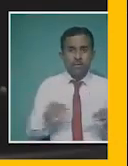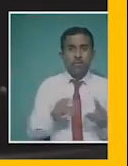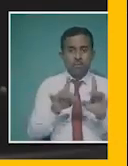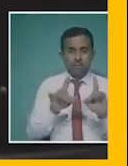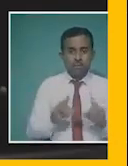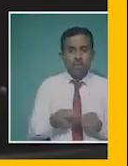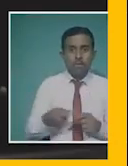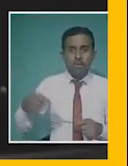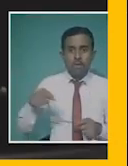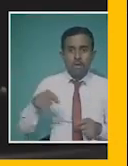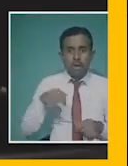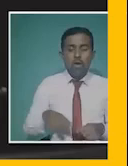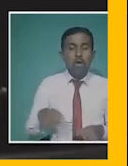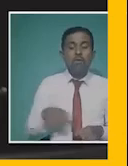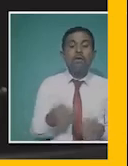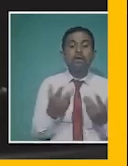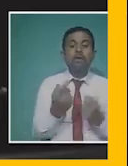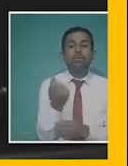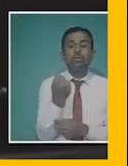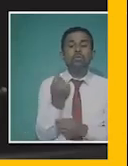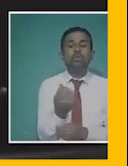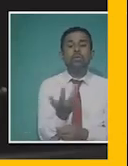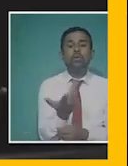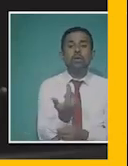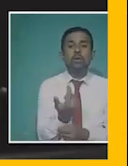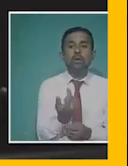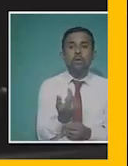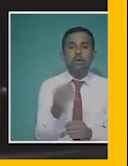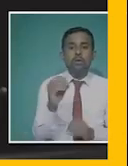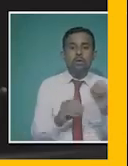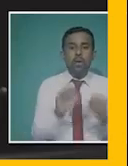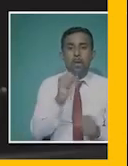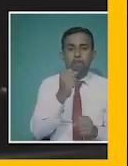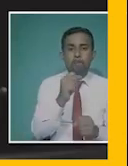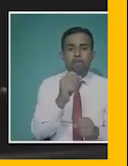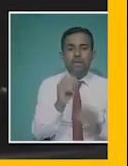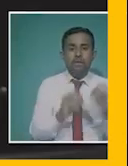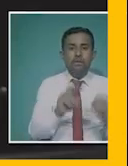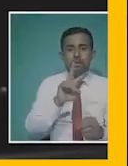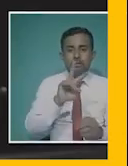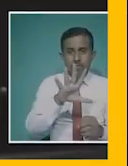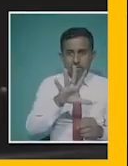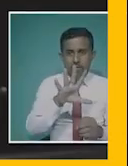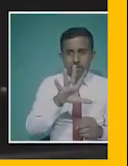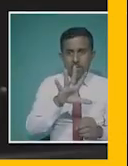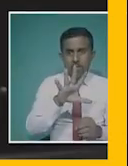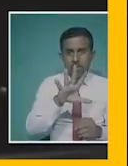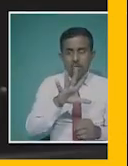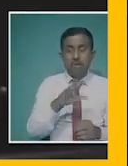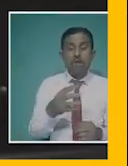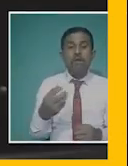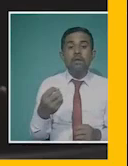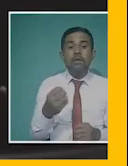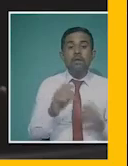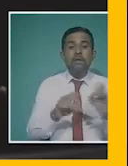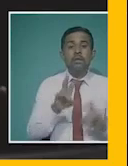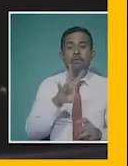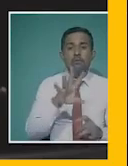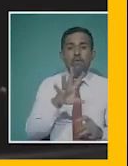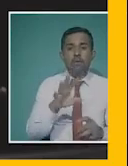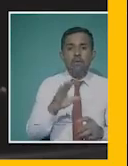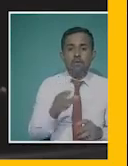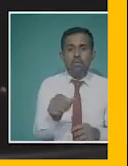උණුසුම් අඟහරුවාදා දවසේ පාර්ලිමේන්තුවේ වාද විවාද පැවතුනේ සෞඛ්‍ය බුද්ධ ශාසන ආගමික හා සංස්කෘතික